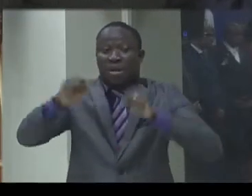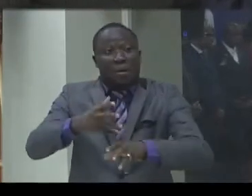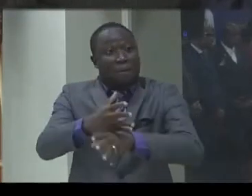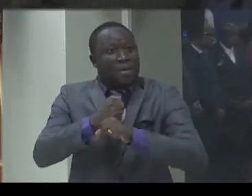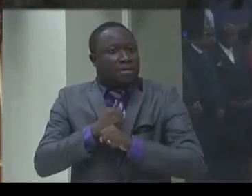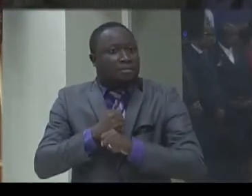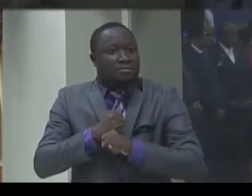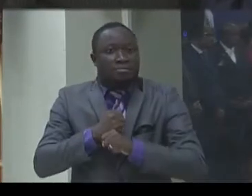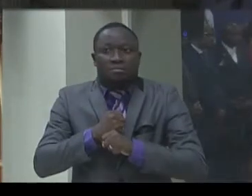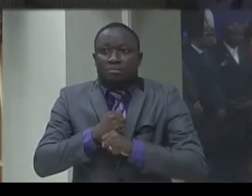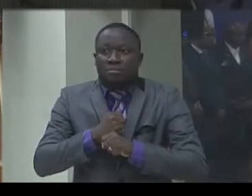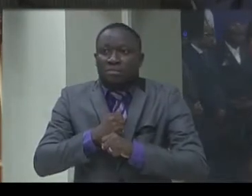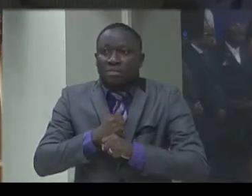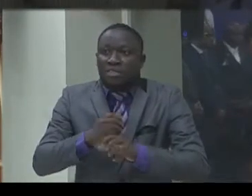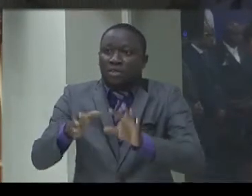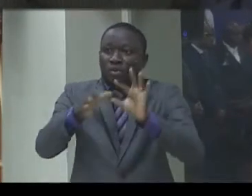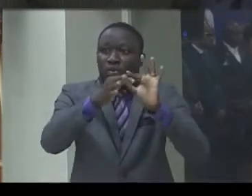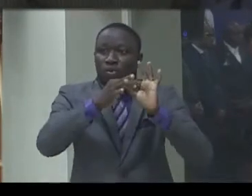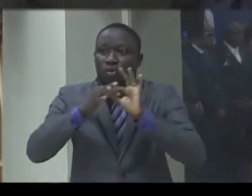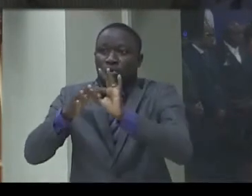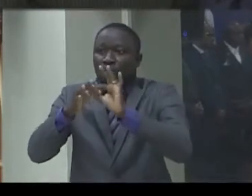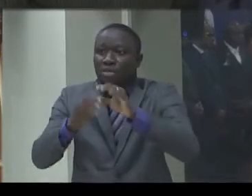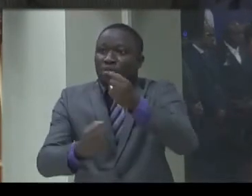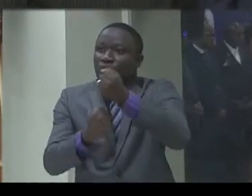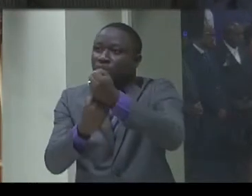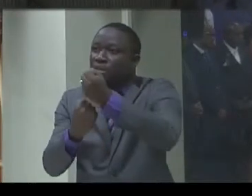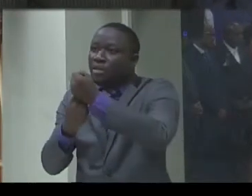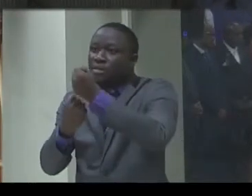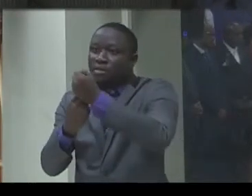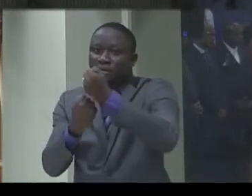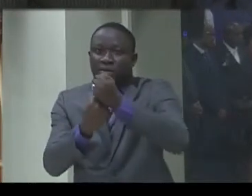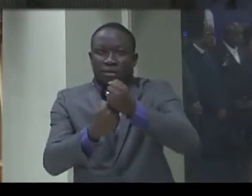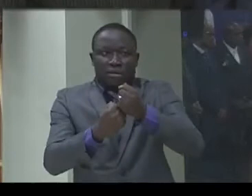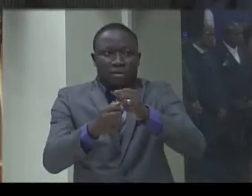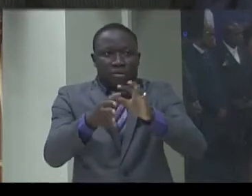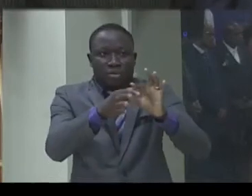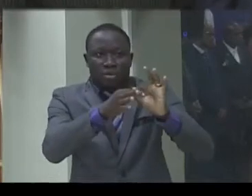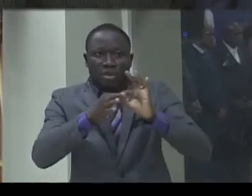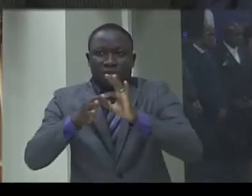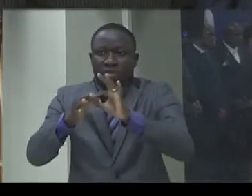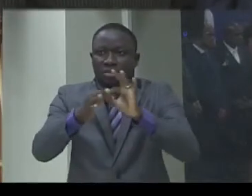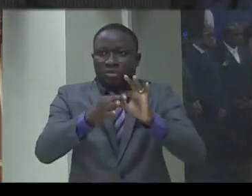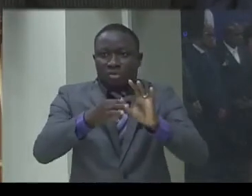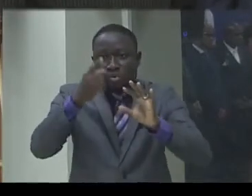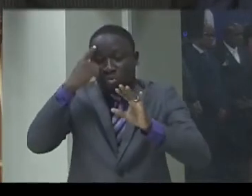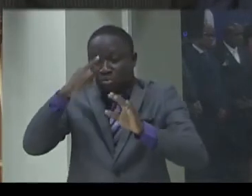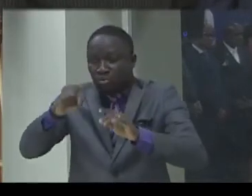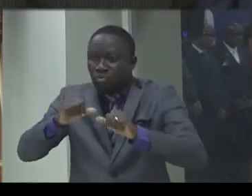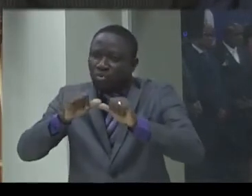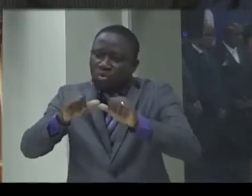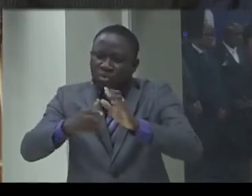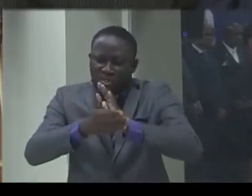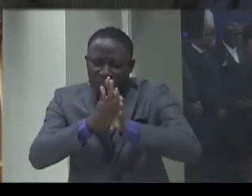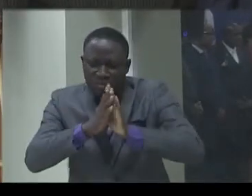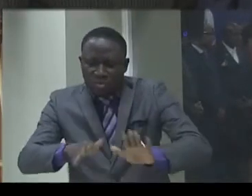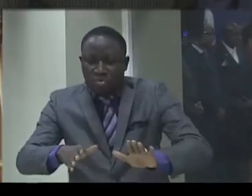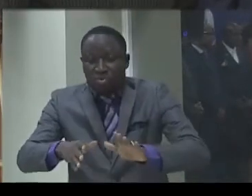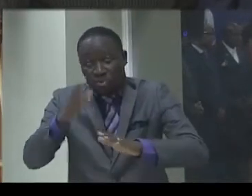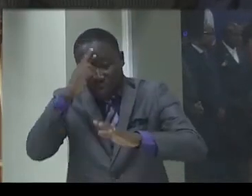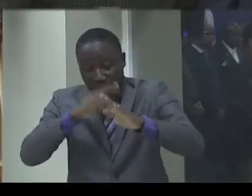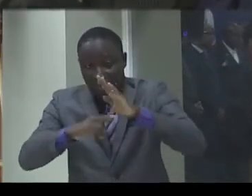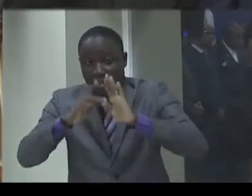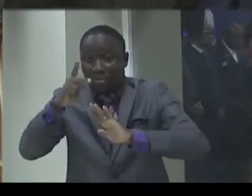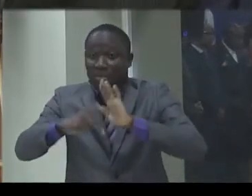kaprol se kol solida solida nan tet ansam pou nou rete tet fwet pou nan de konsigny